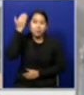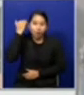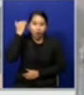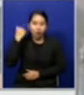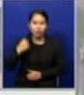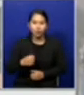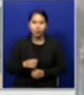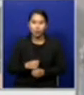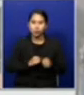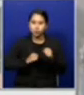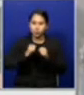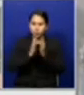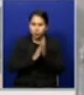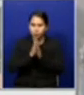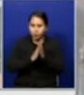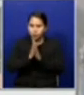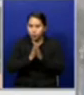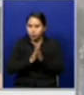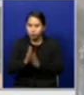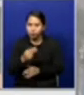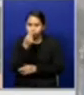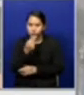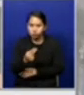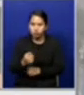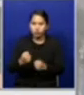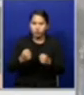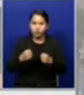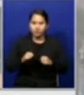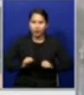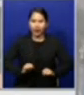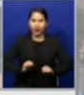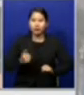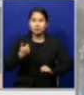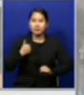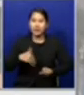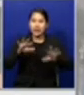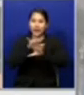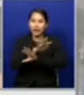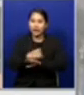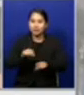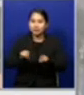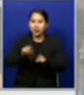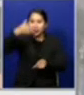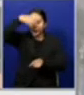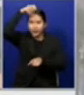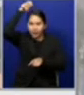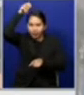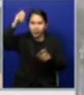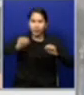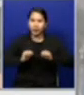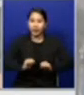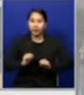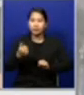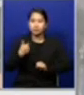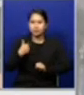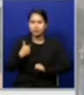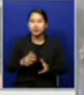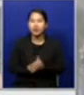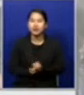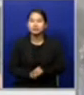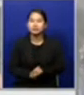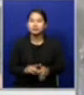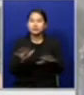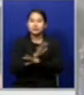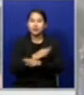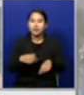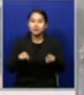แข็งขันมากดูเด่นฮาเหมือนพญาราชสีนะครับเหมือนอาชาของ